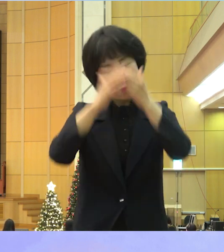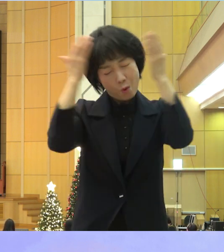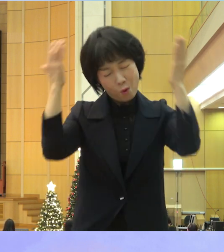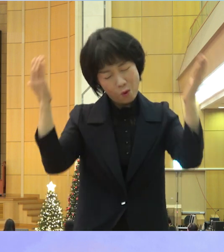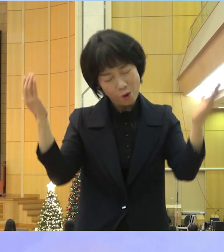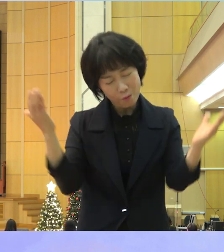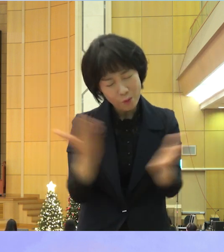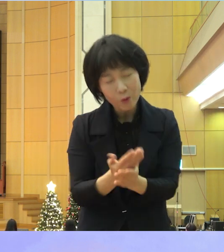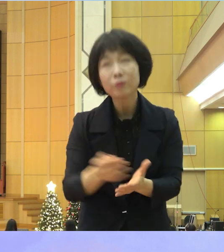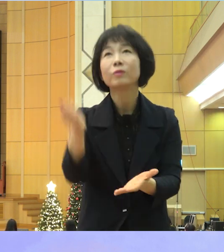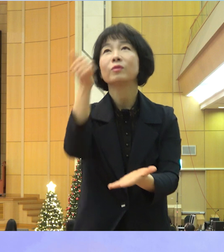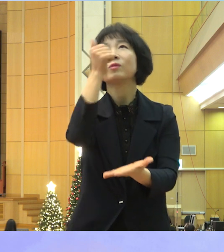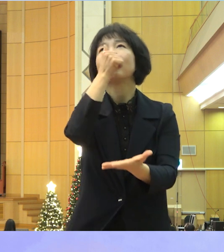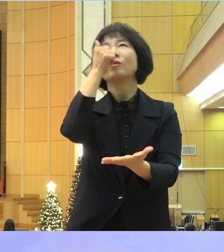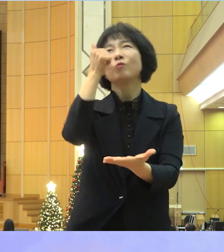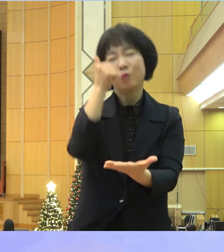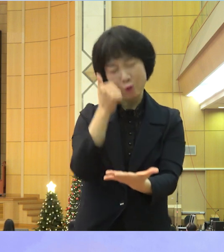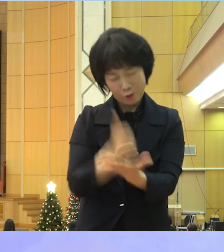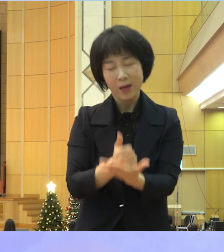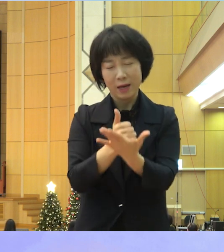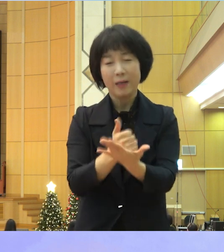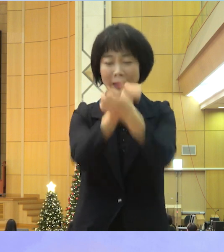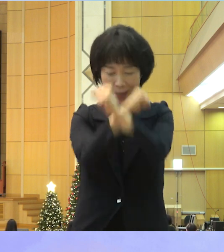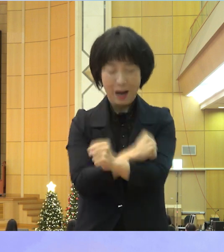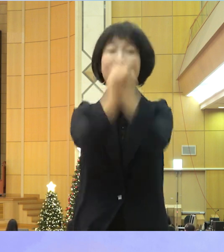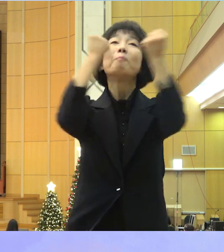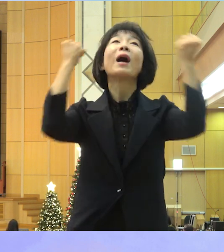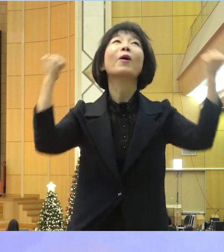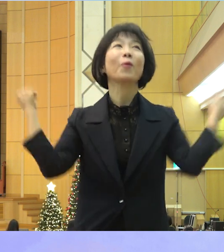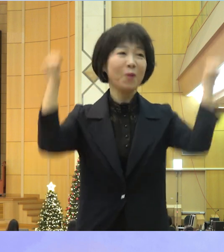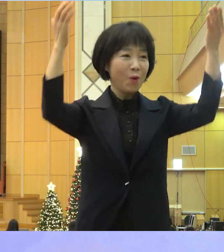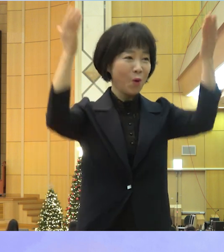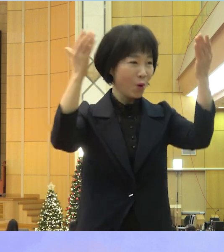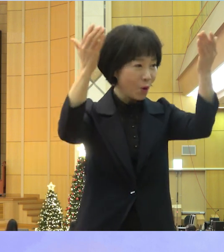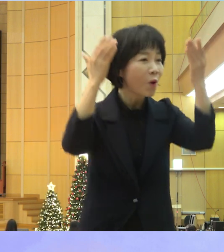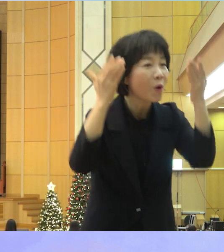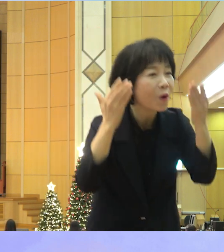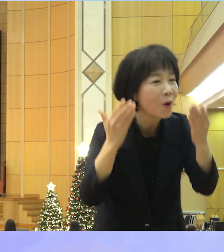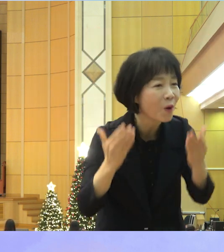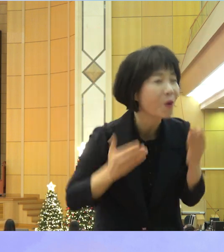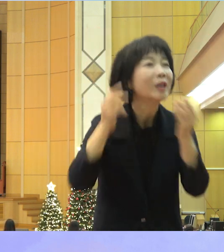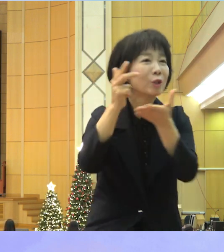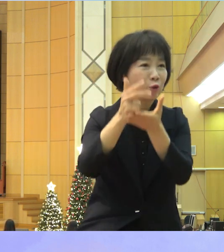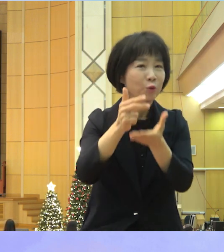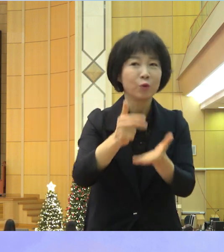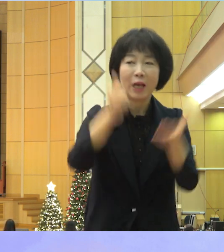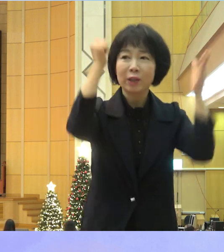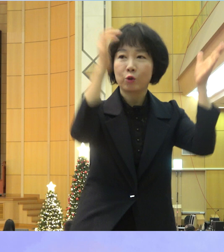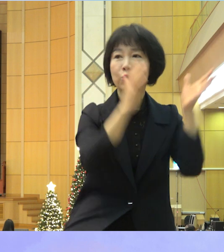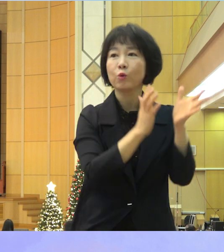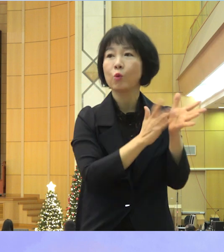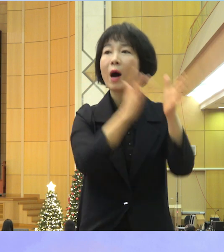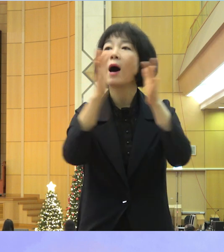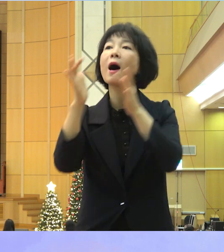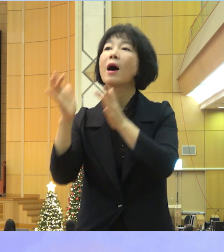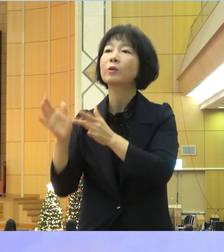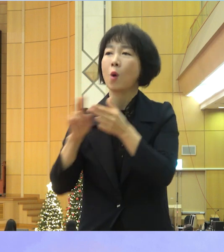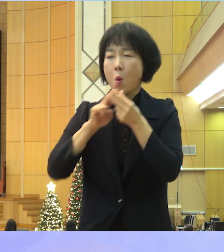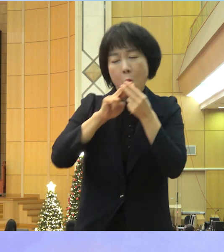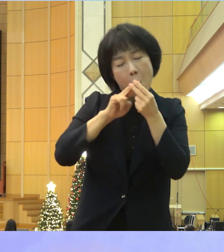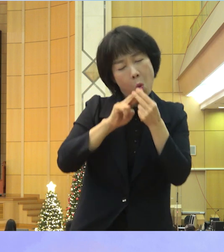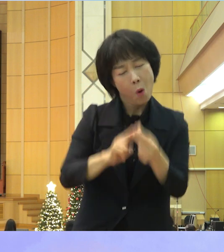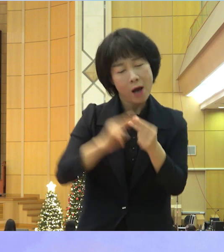찬양하세. 내 모든 죄 사함받고 주